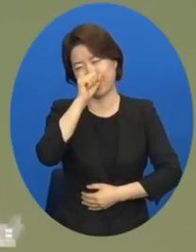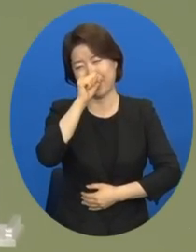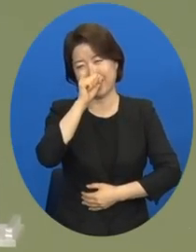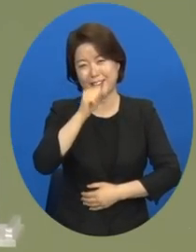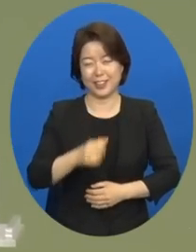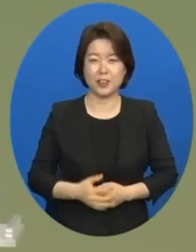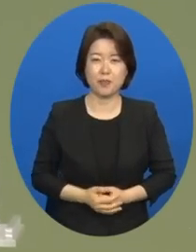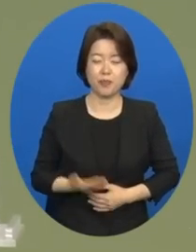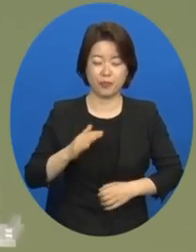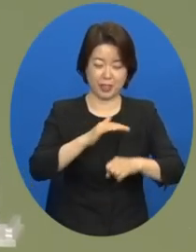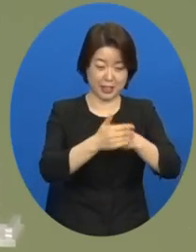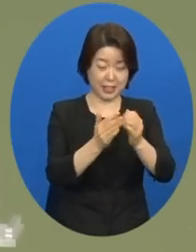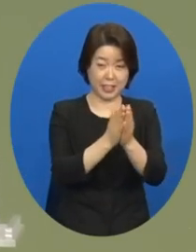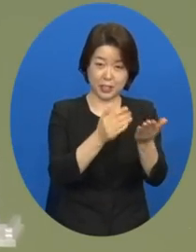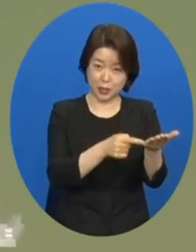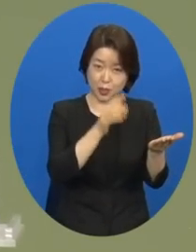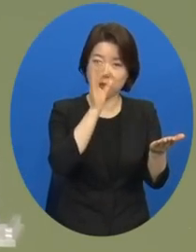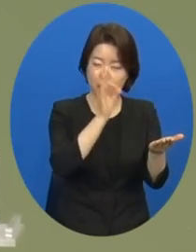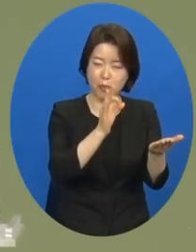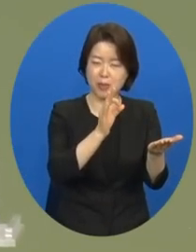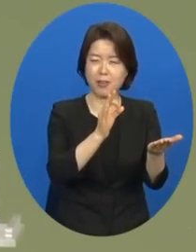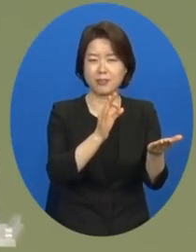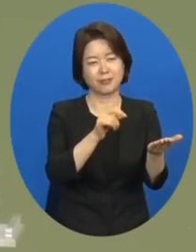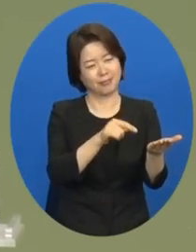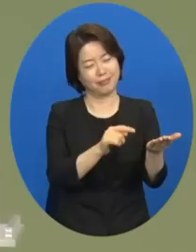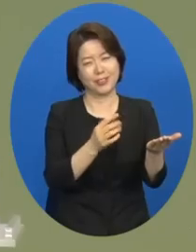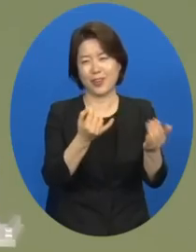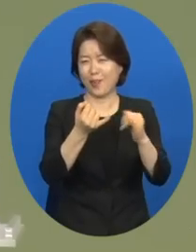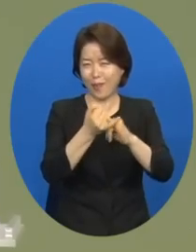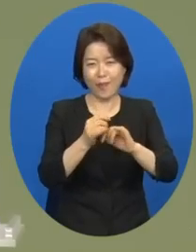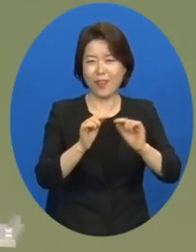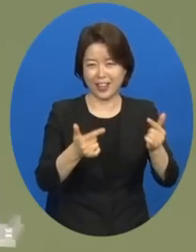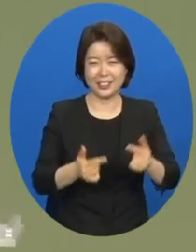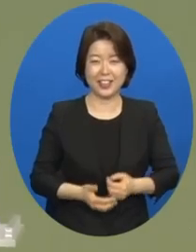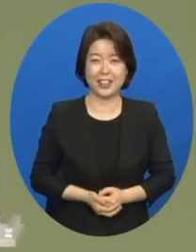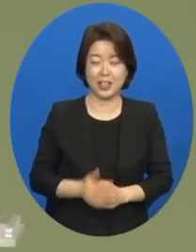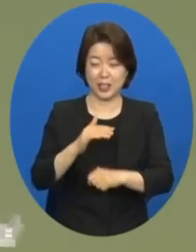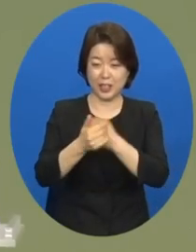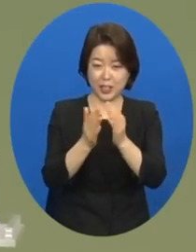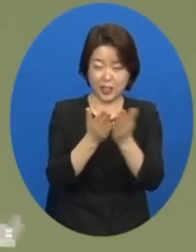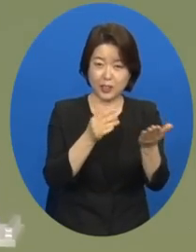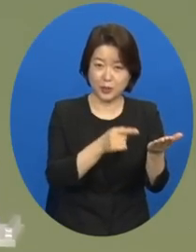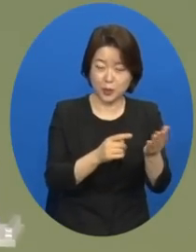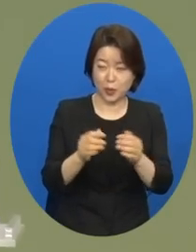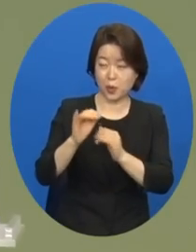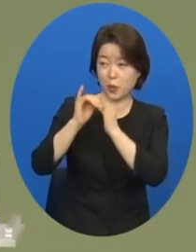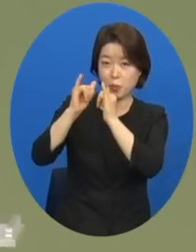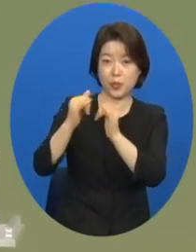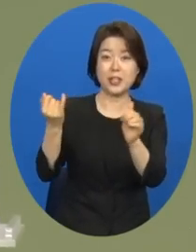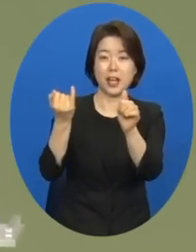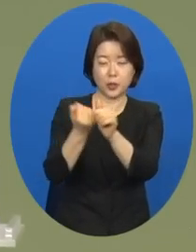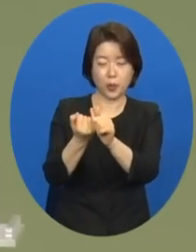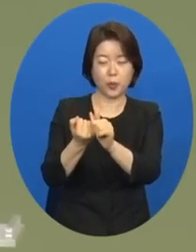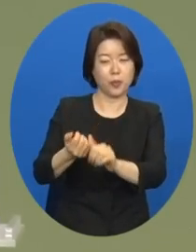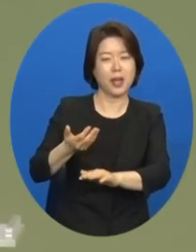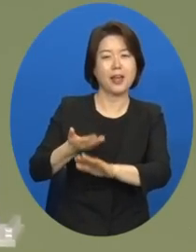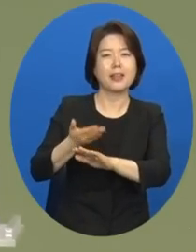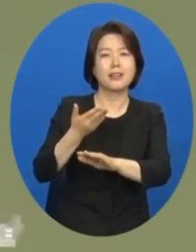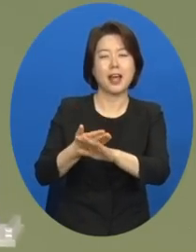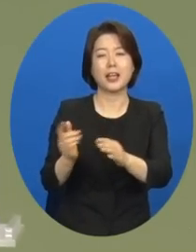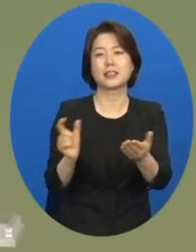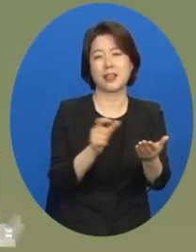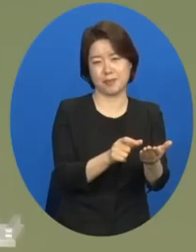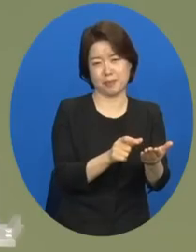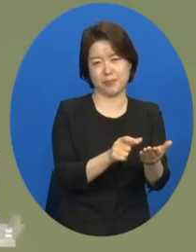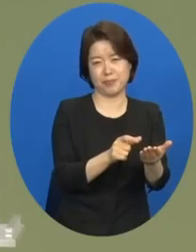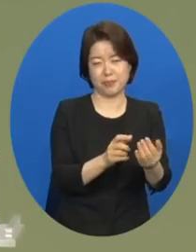성경은 또 이제 그렇지 않아 가지고 제가 성경에는 또 위대한 결혼이 이제 다르게 또 표현이 돼 있고 제가